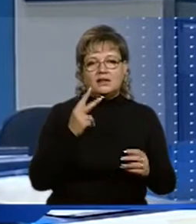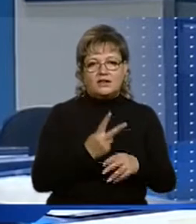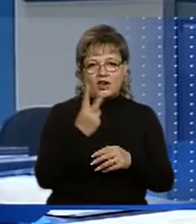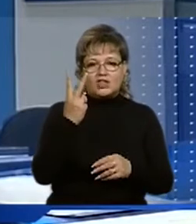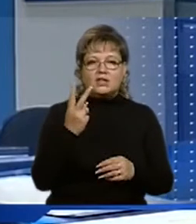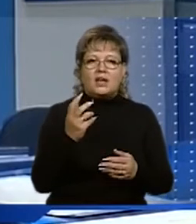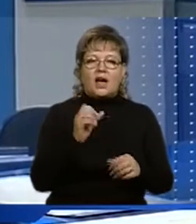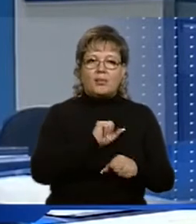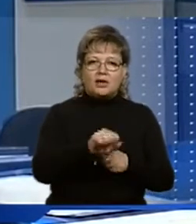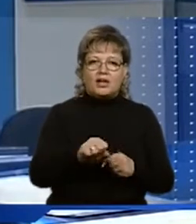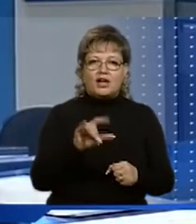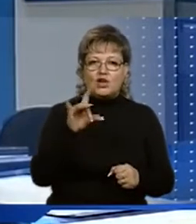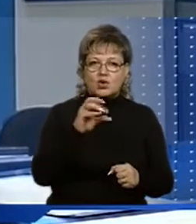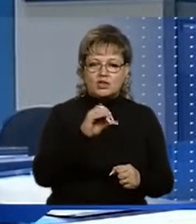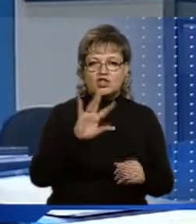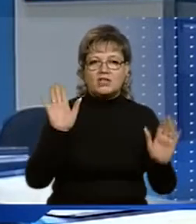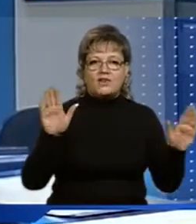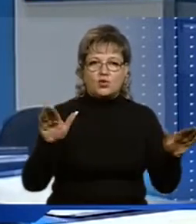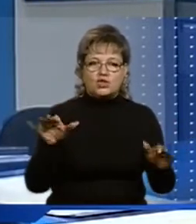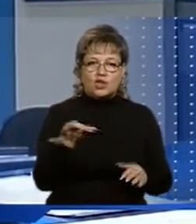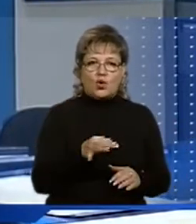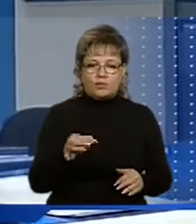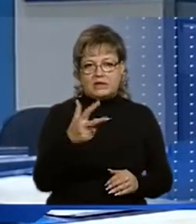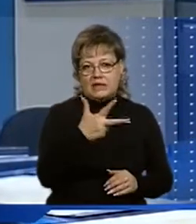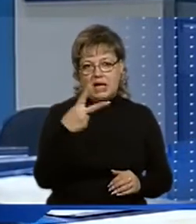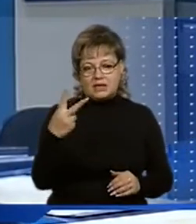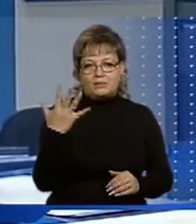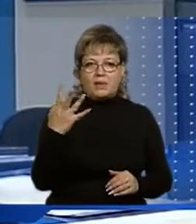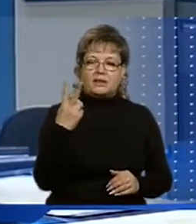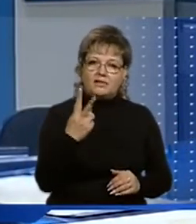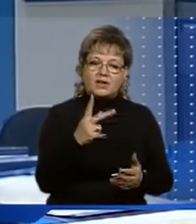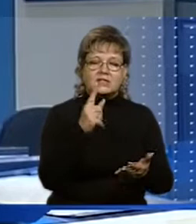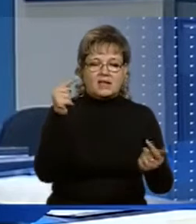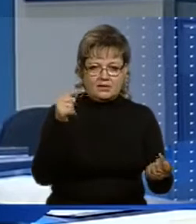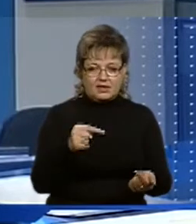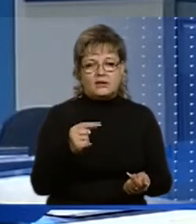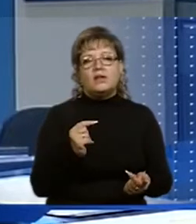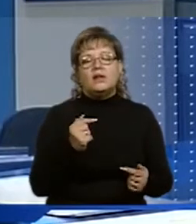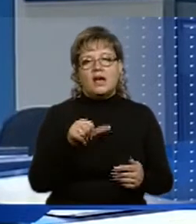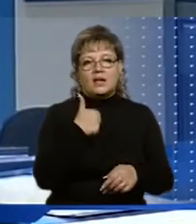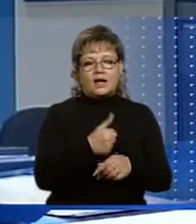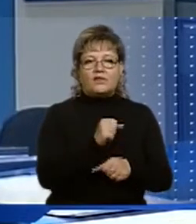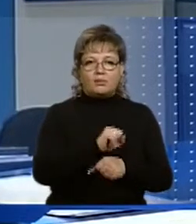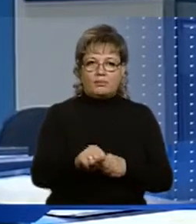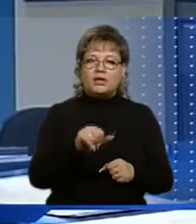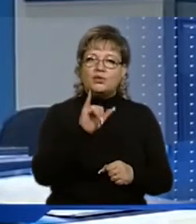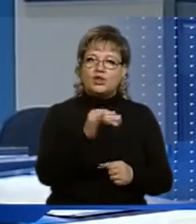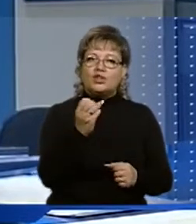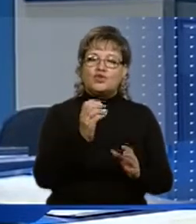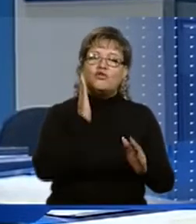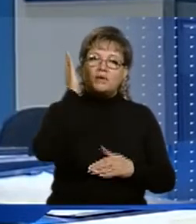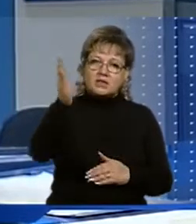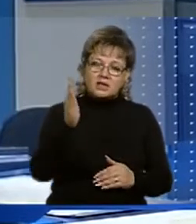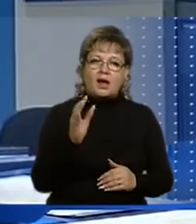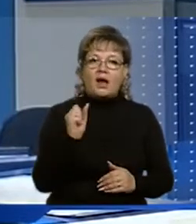дважды обыграли команду «Россош» из Воронежской области 3-1 и 5-2 соответственно. Главные победы у клуба еще впереди, а